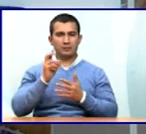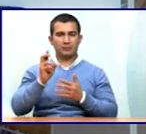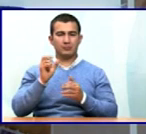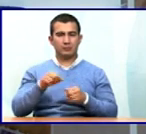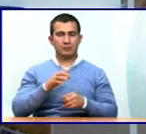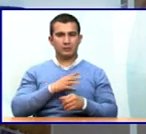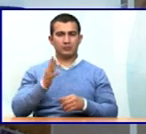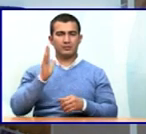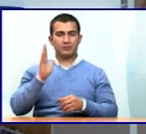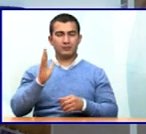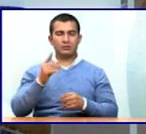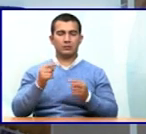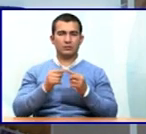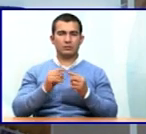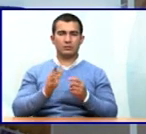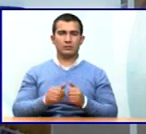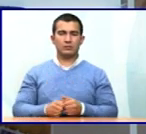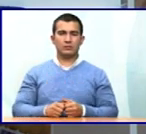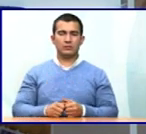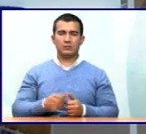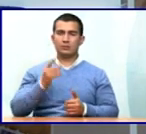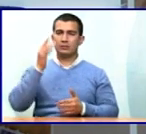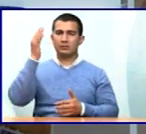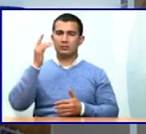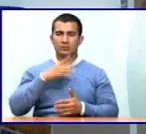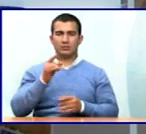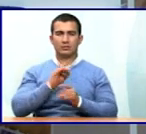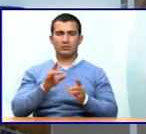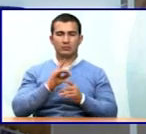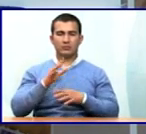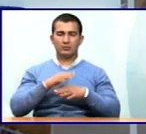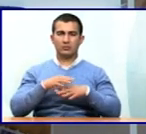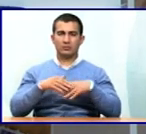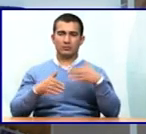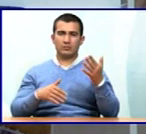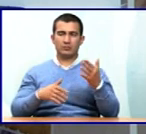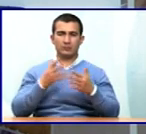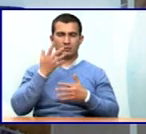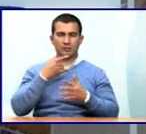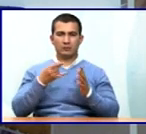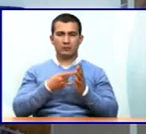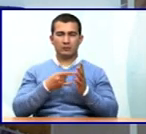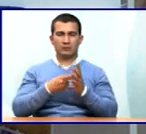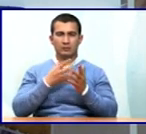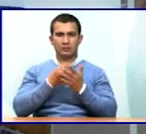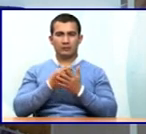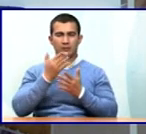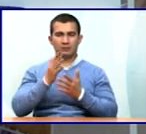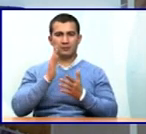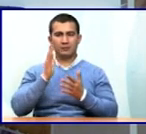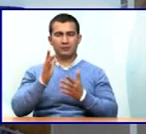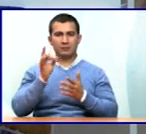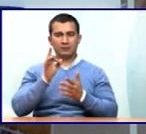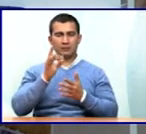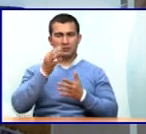vektorga ega. Endi yuqorida aytib o'tganimizdek, chap qo'limizni magnit induksiya vektor yo'nalishiga